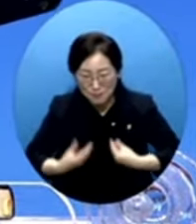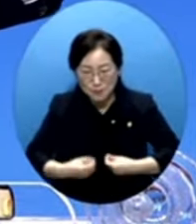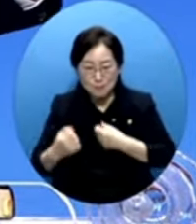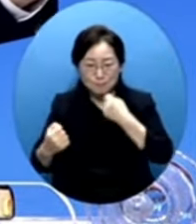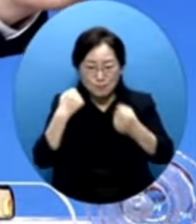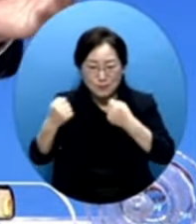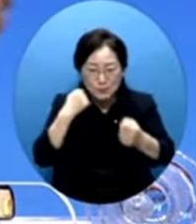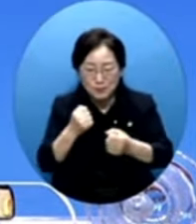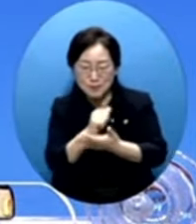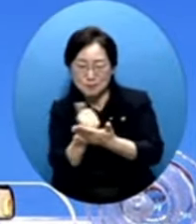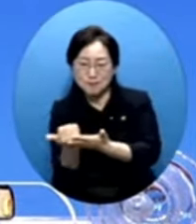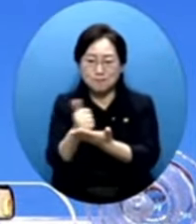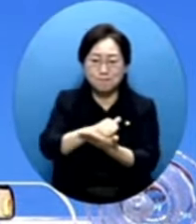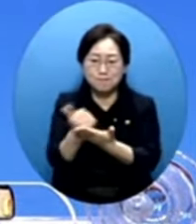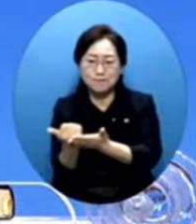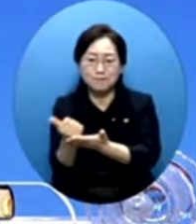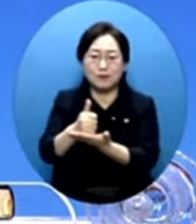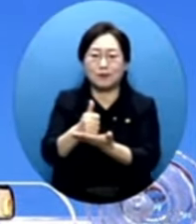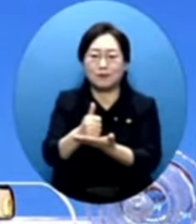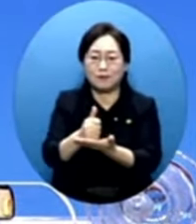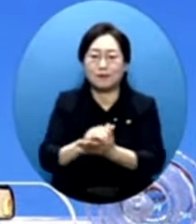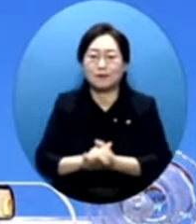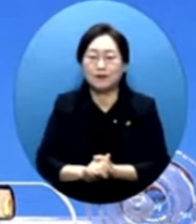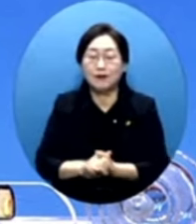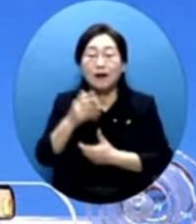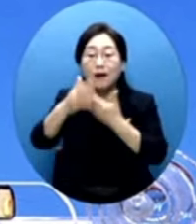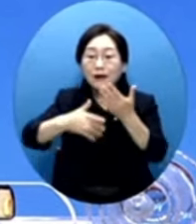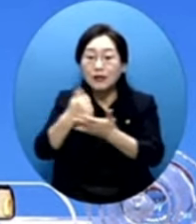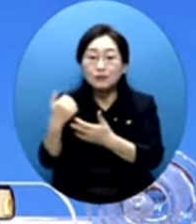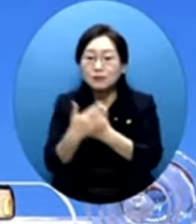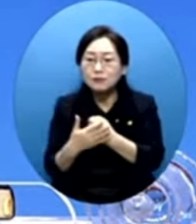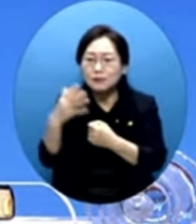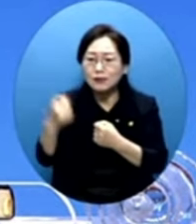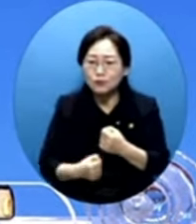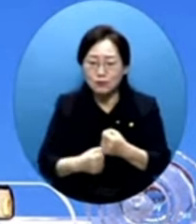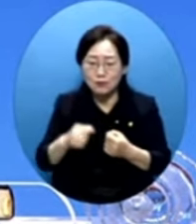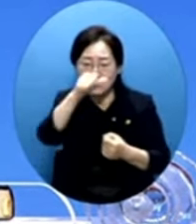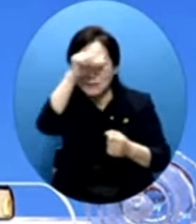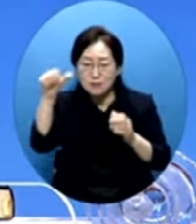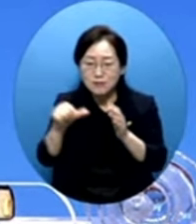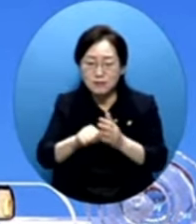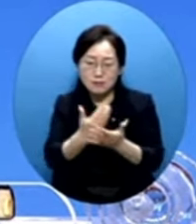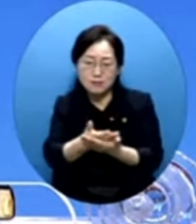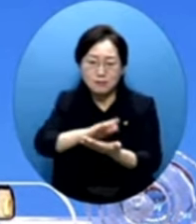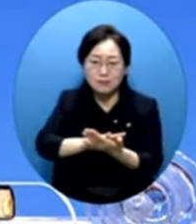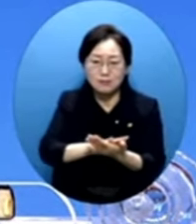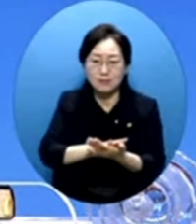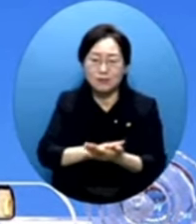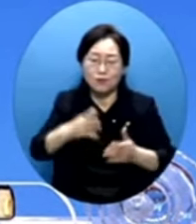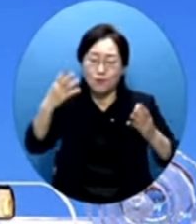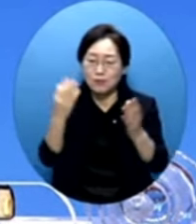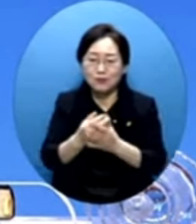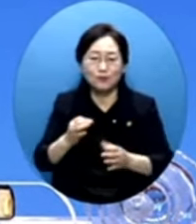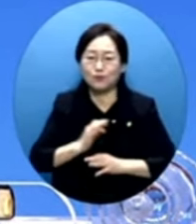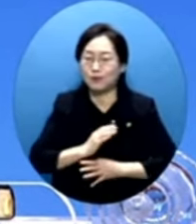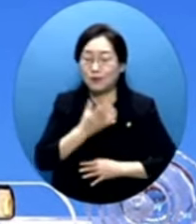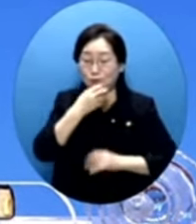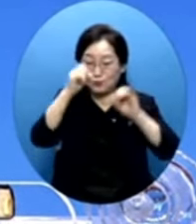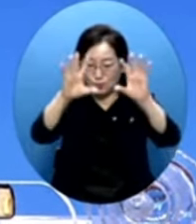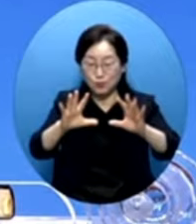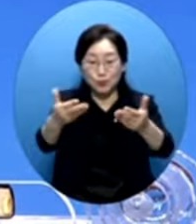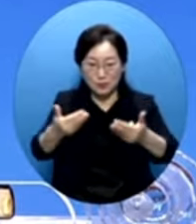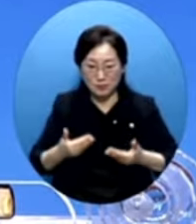역사를 이루는 것입니다 그는 하나님 은혜 가운데 인생 역전에 놀라운 축복을 받으면서 이와 같이